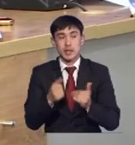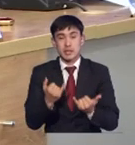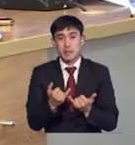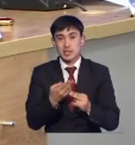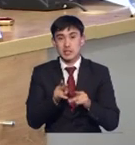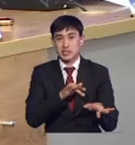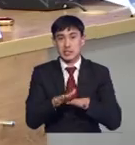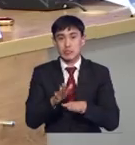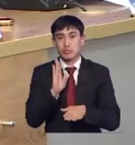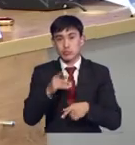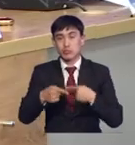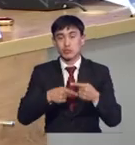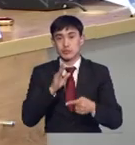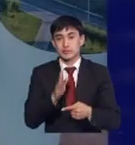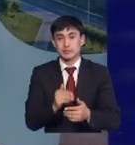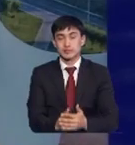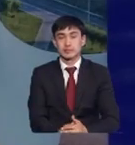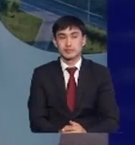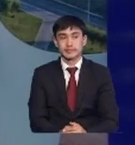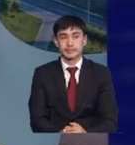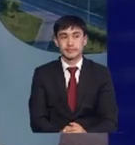же это дело сдвинется с мёртвой